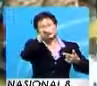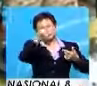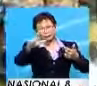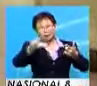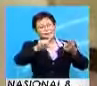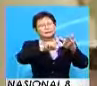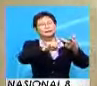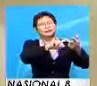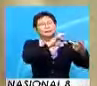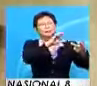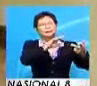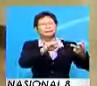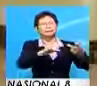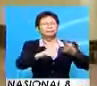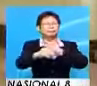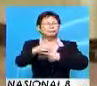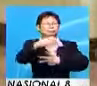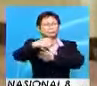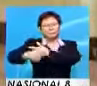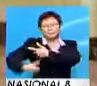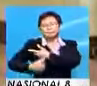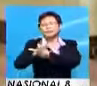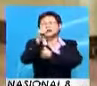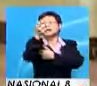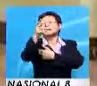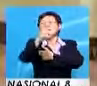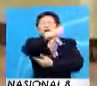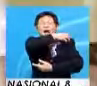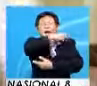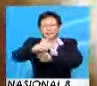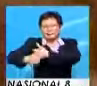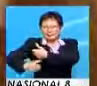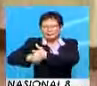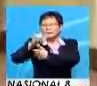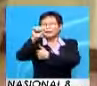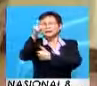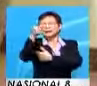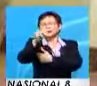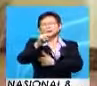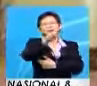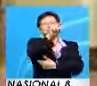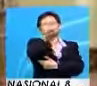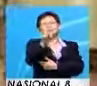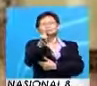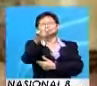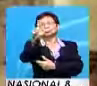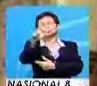Khair Baharum dan Panglima Angkatan Tentera Jeneral Tan Sri Zulkifli Mohamad Zain.